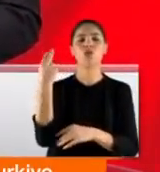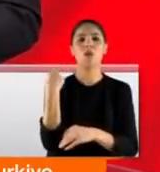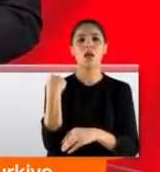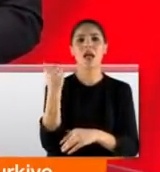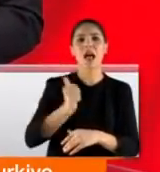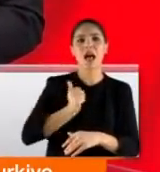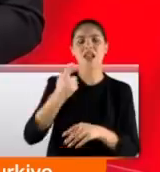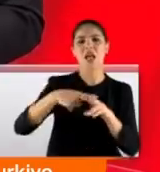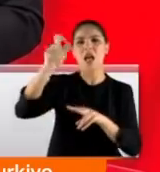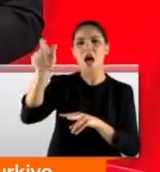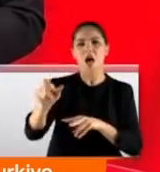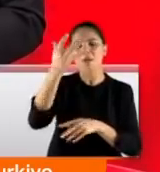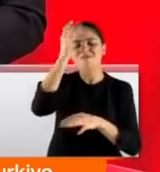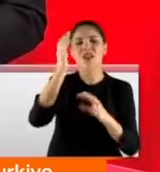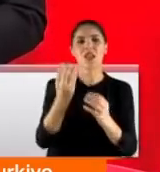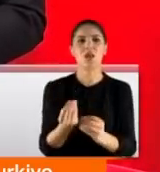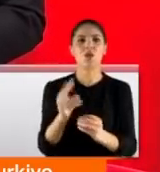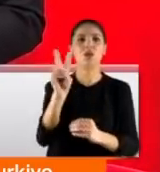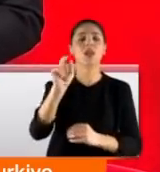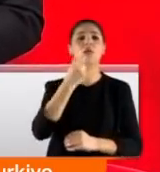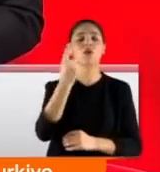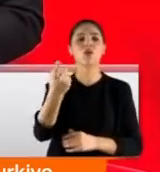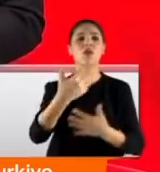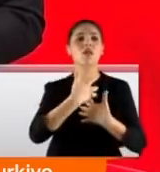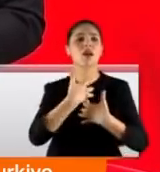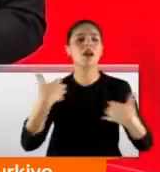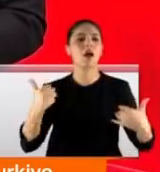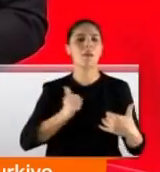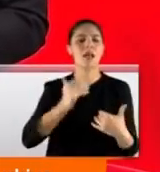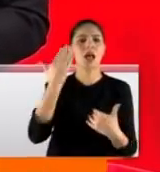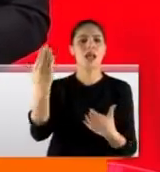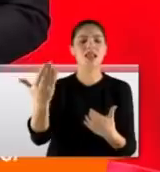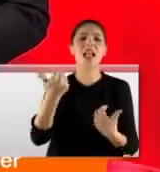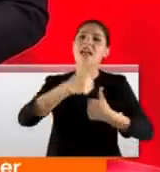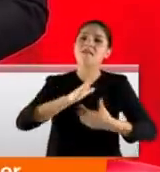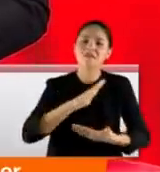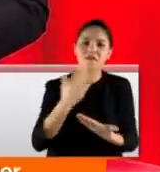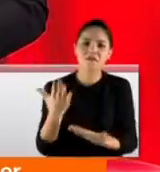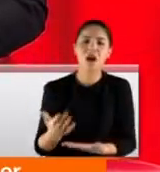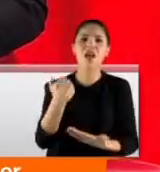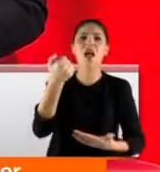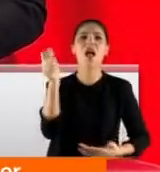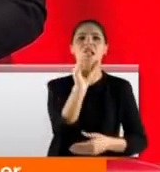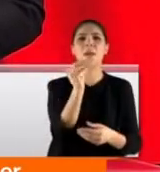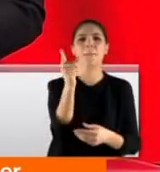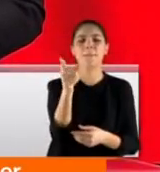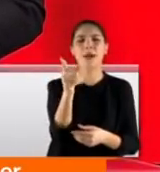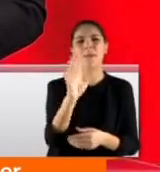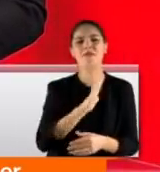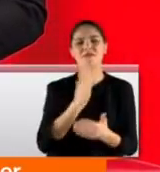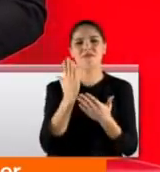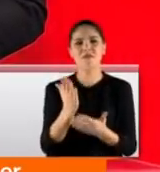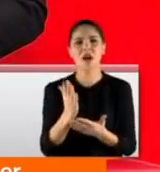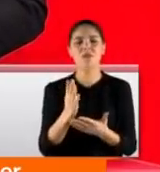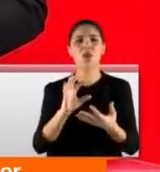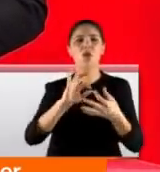Abdurrahman Topuksuz şehit düştü. 29 yaşındaydı kahraman askerimiz. Evliydi ve 6 aylıkta bir bebeği